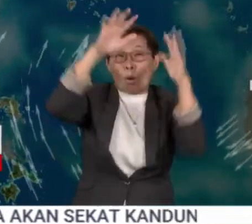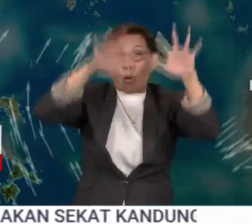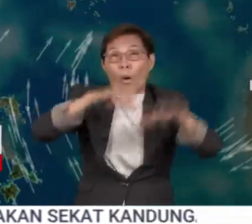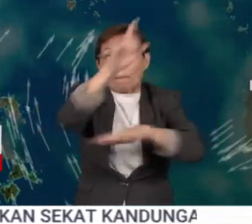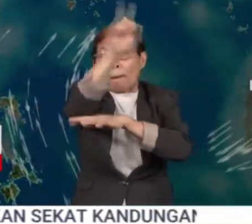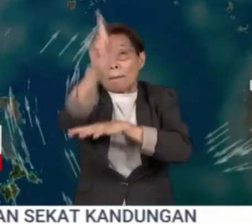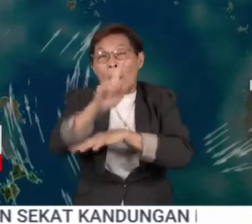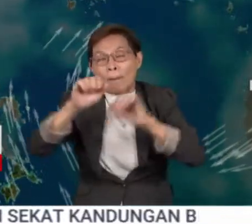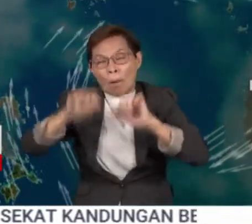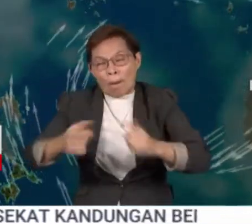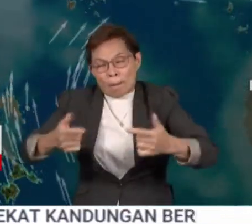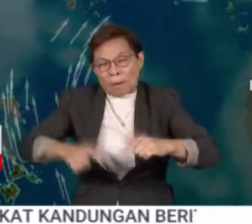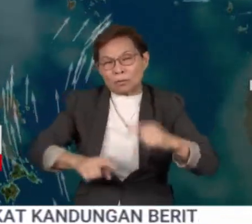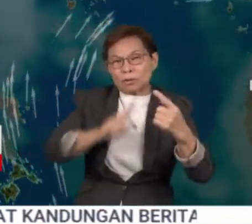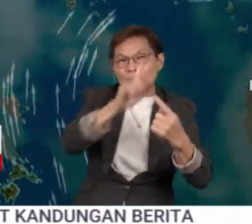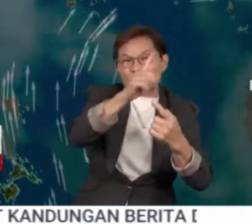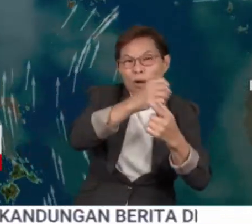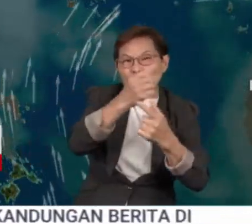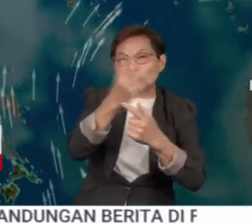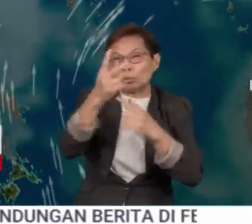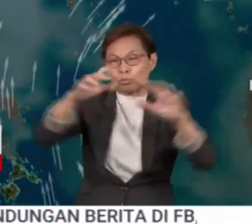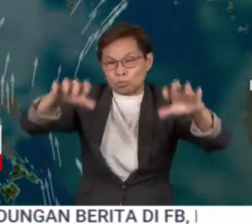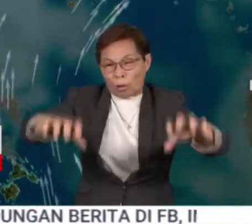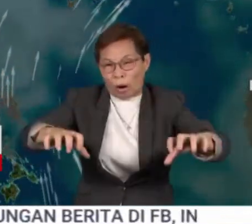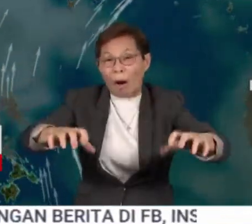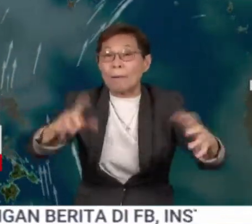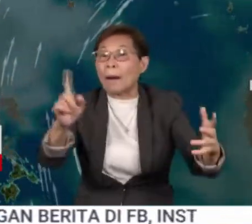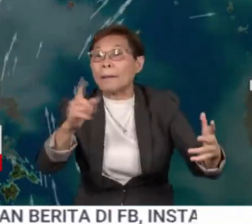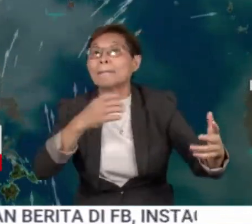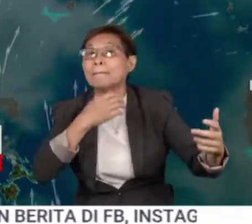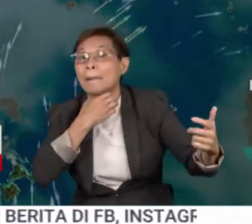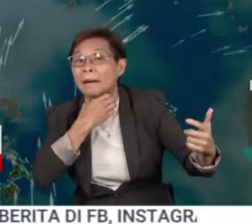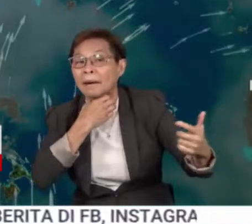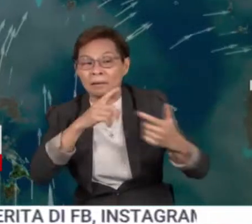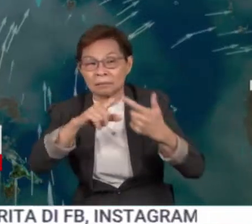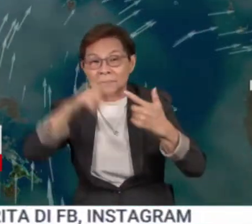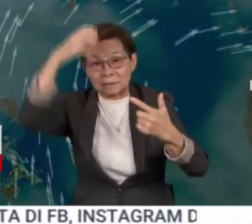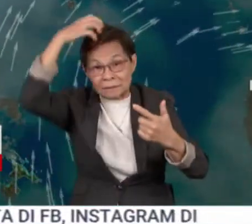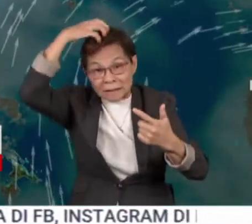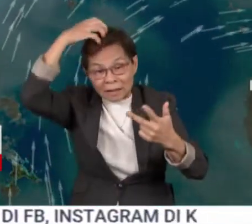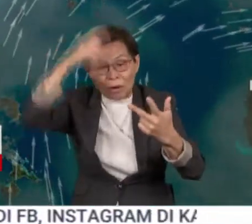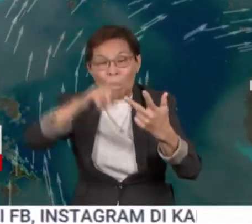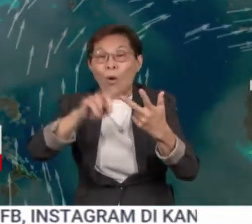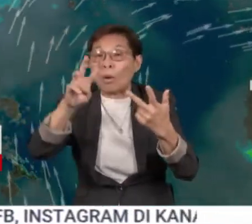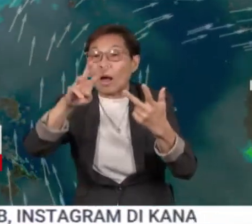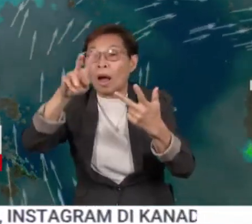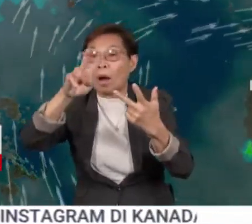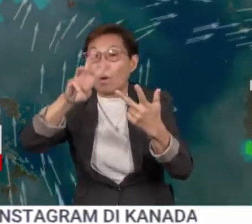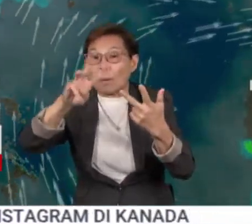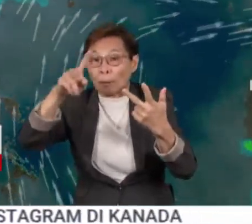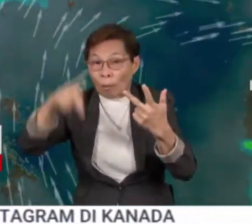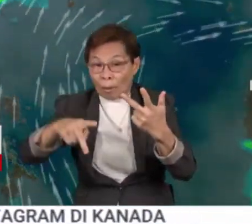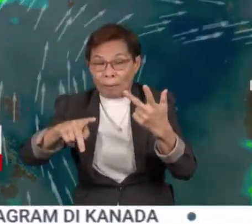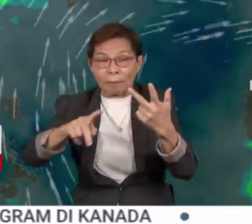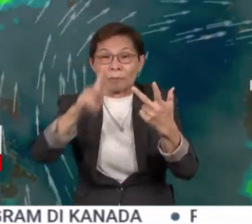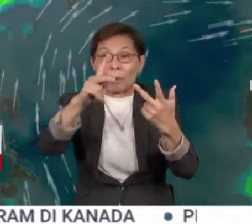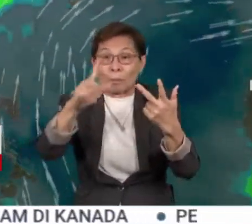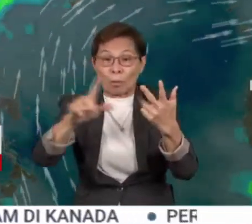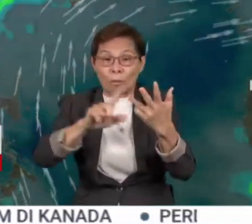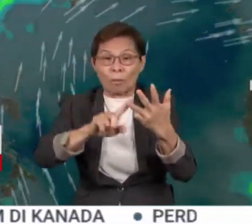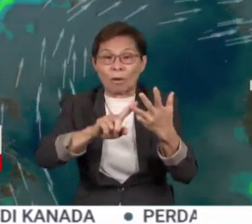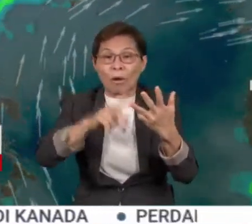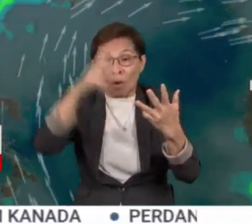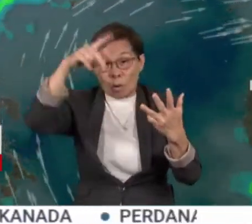diramalkan boleh berlaku di satu dua tempat melibatkan negeri Perak, Selangor, wilayah Persekutuan Kuala Lumpur, wilayah